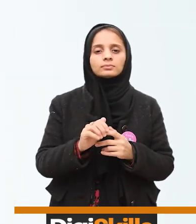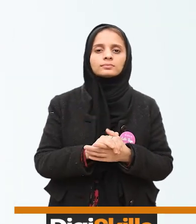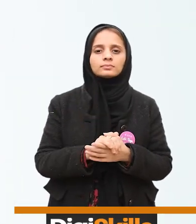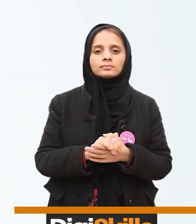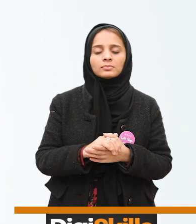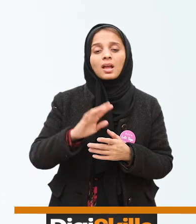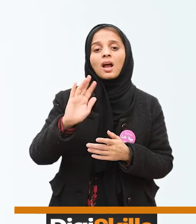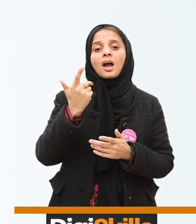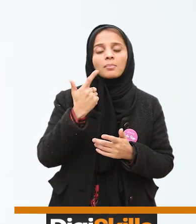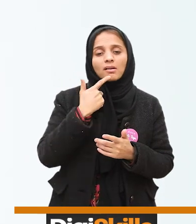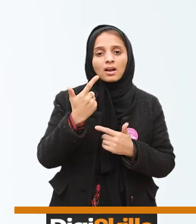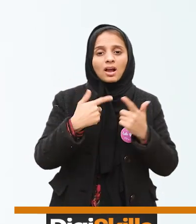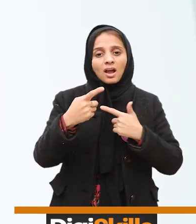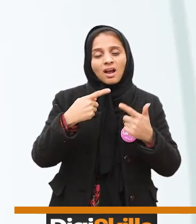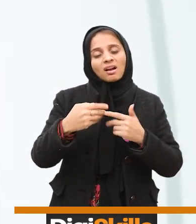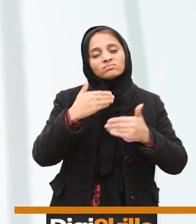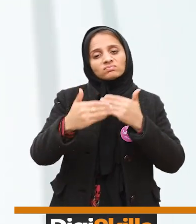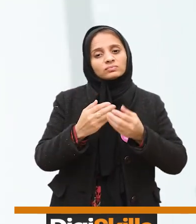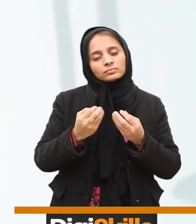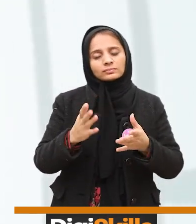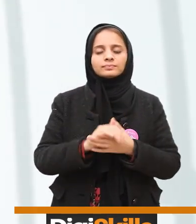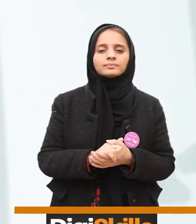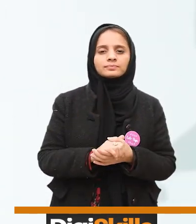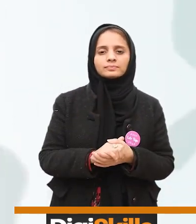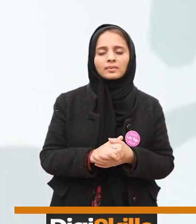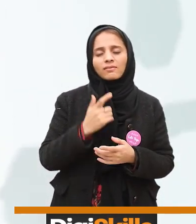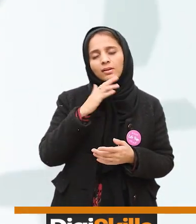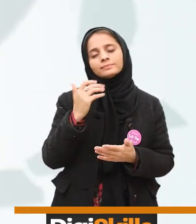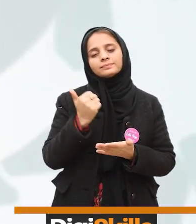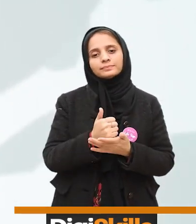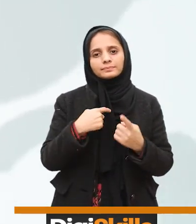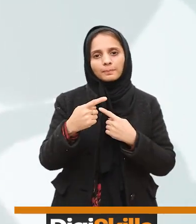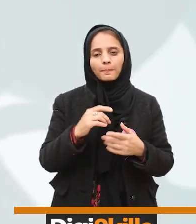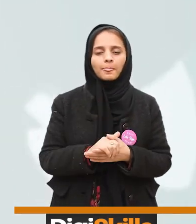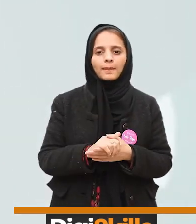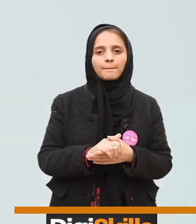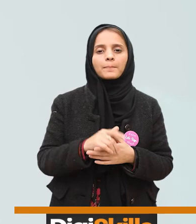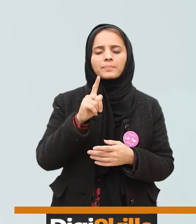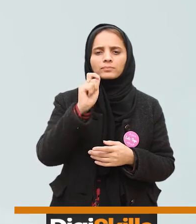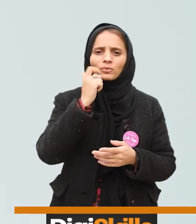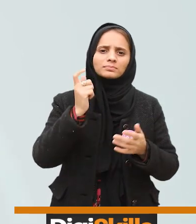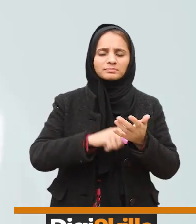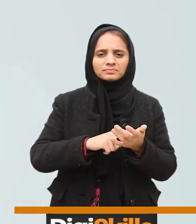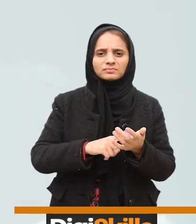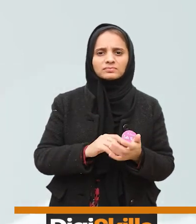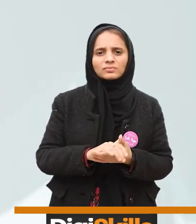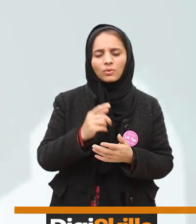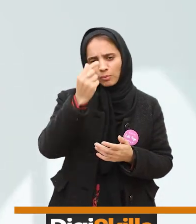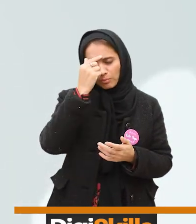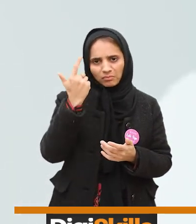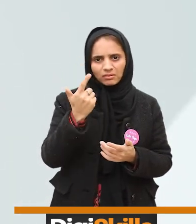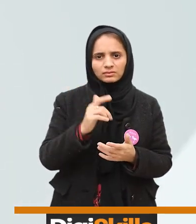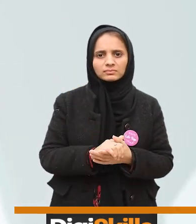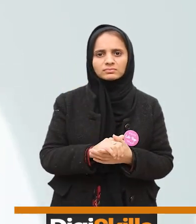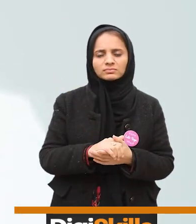ہونے چاہیے، بیکاز یہ آپ کا کاروبار چلاتے ہیں۔ مثال کے طور پہ ایک اور ایگزامپل لیتے ہیں، اگر آپ ایک مہینے بڈ کر رہے ہو اور خدا